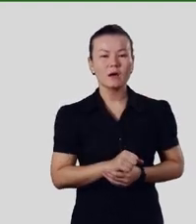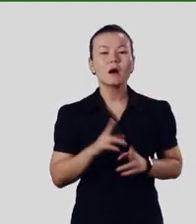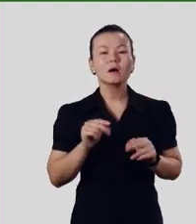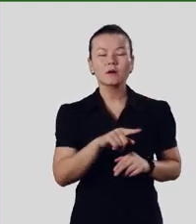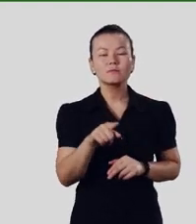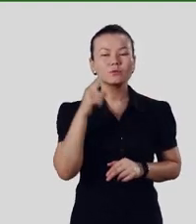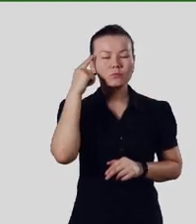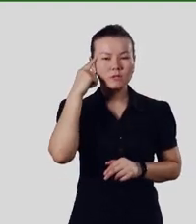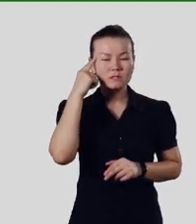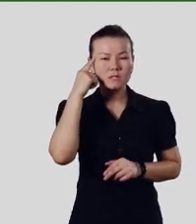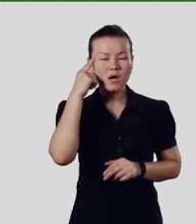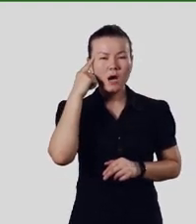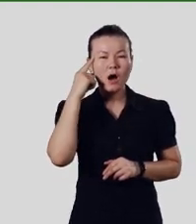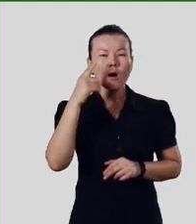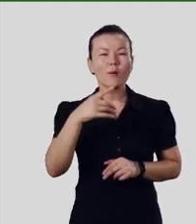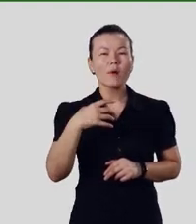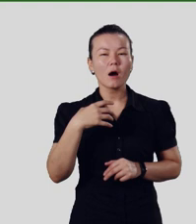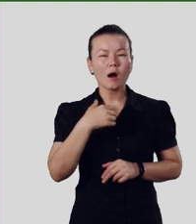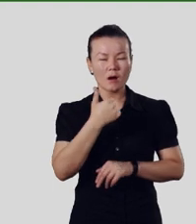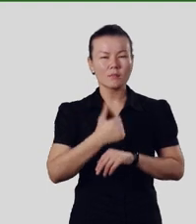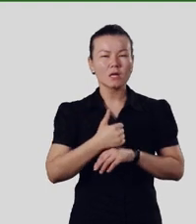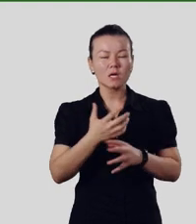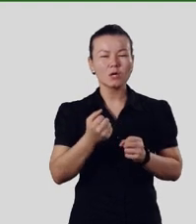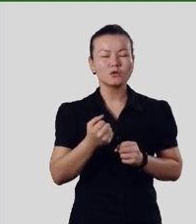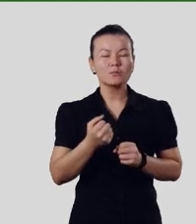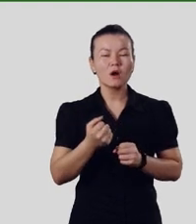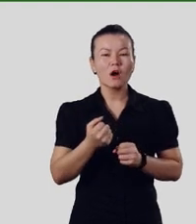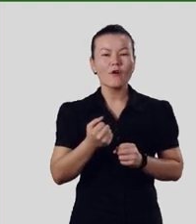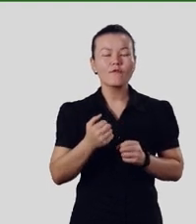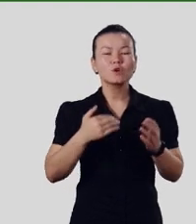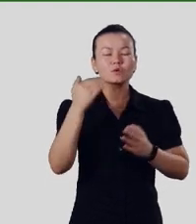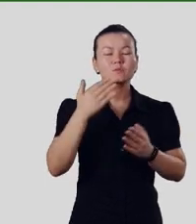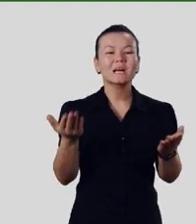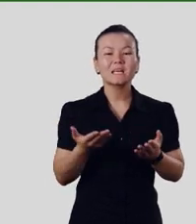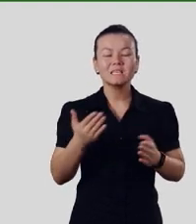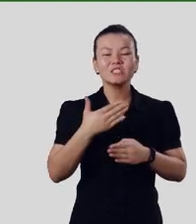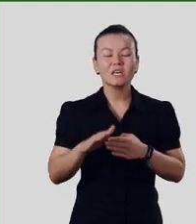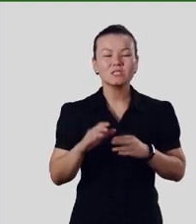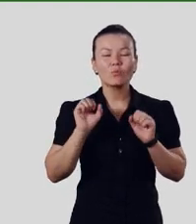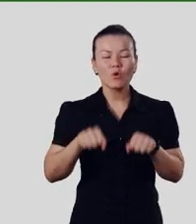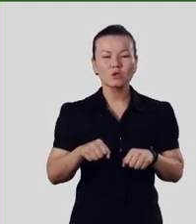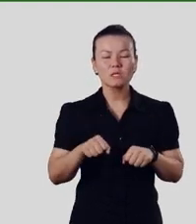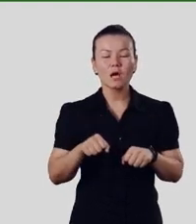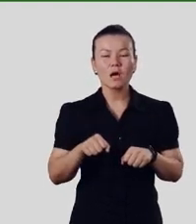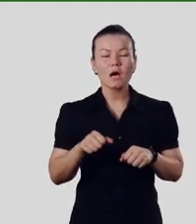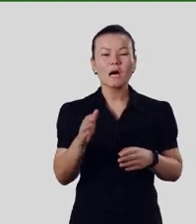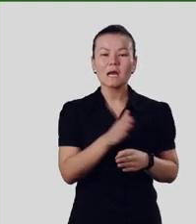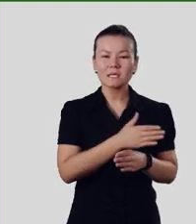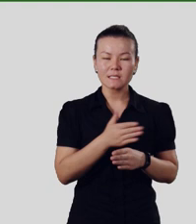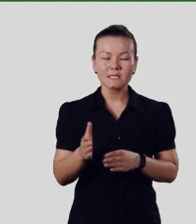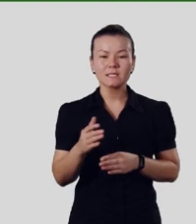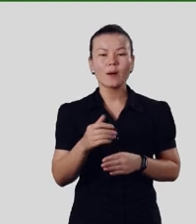Как вы думаете, по преобладающим высотам, на какие части можно разделить материк?